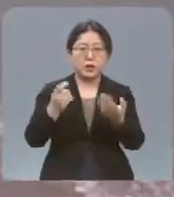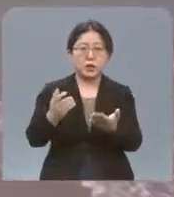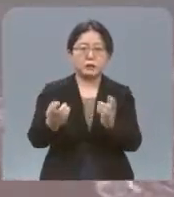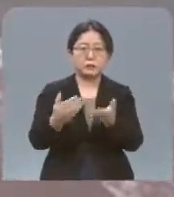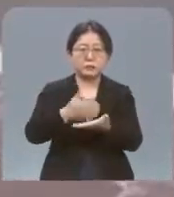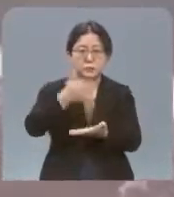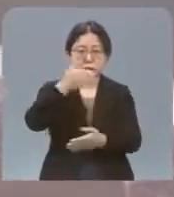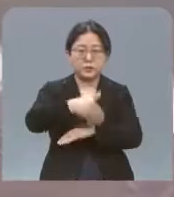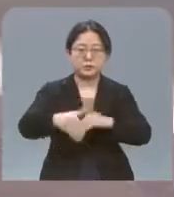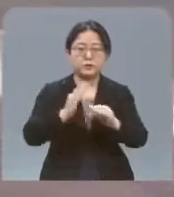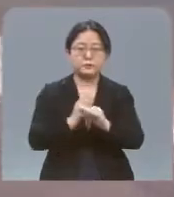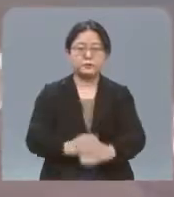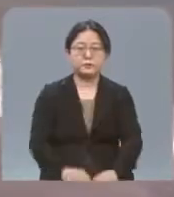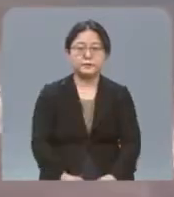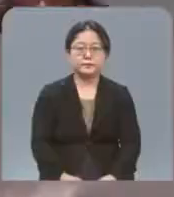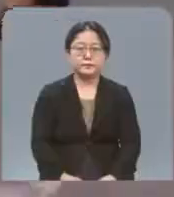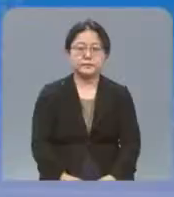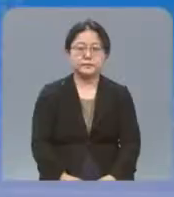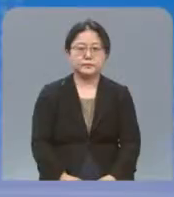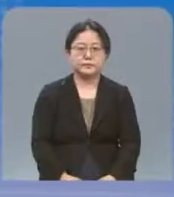맞습니다.